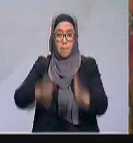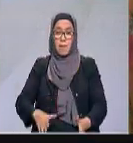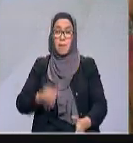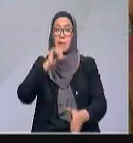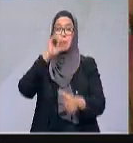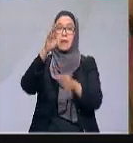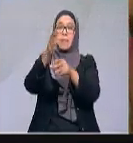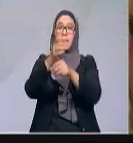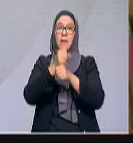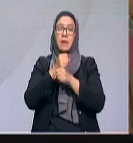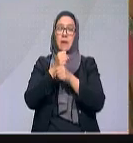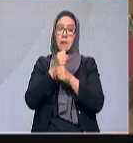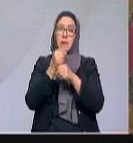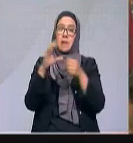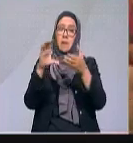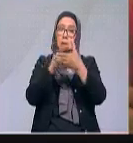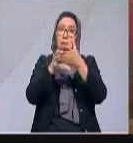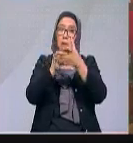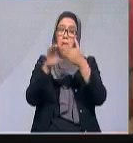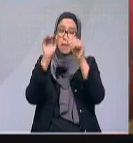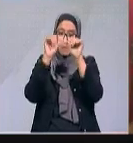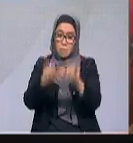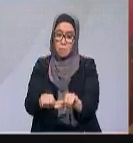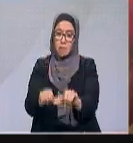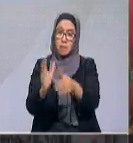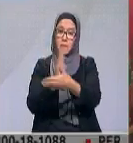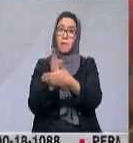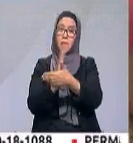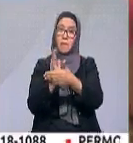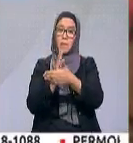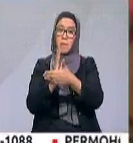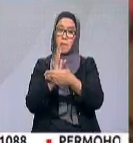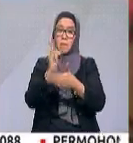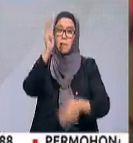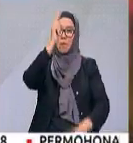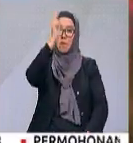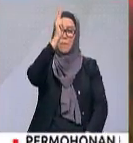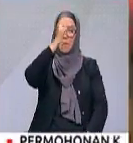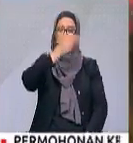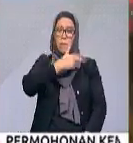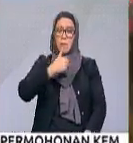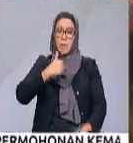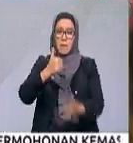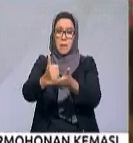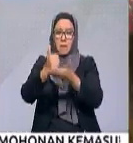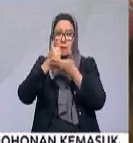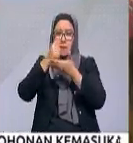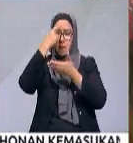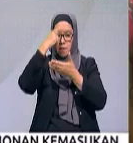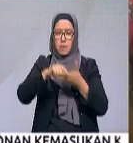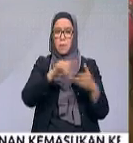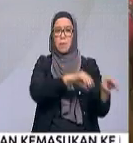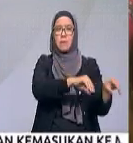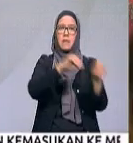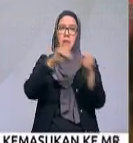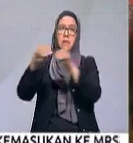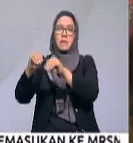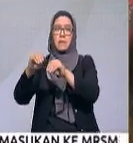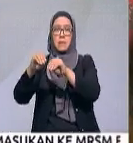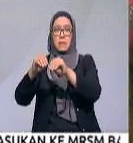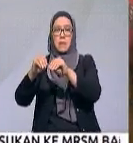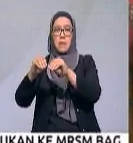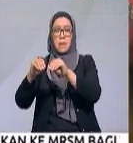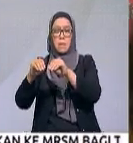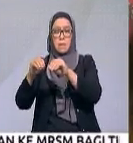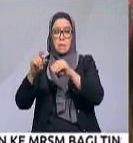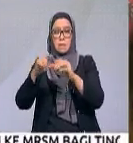ni tinggal sementara, jadi kerajaan Indonesia telah membantu untuk memindahkan mereka ke Malaysia Hall